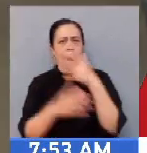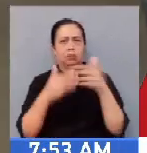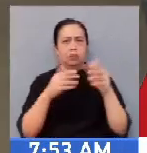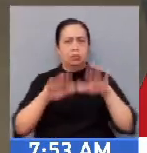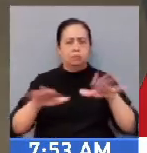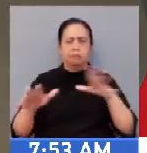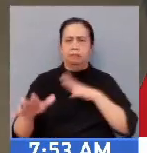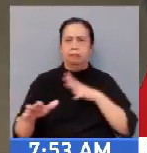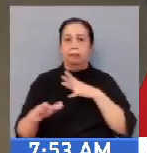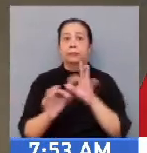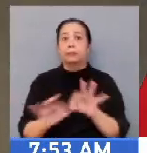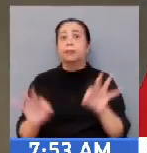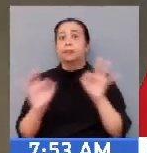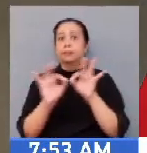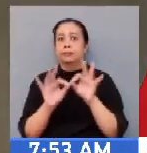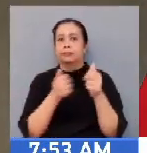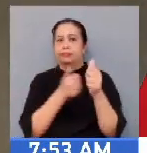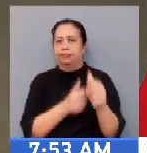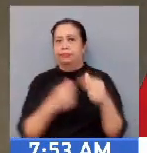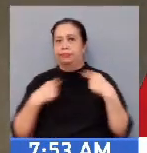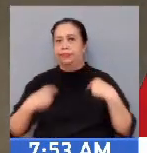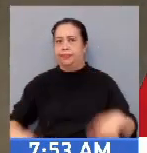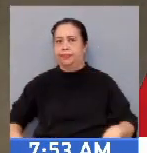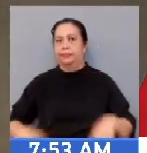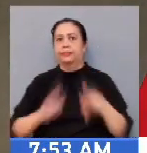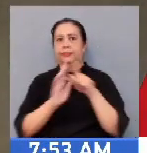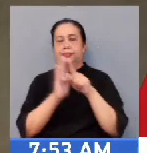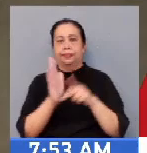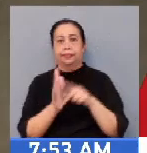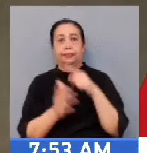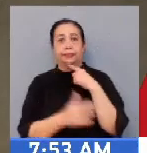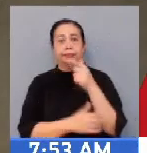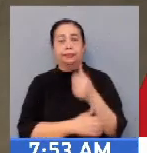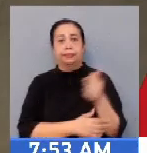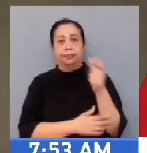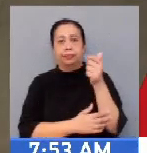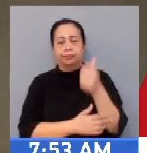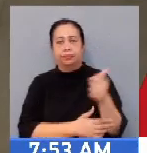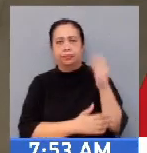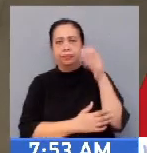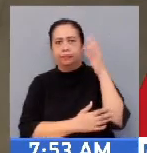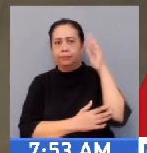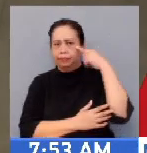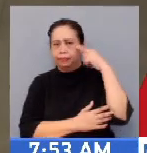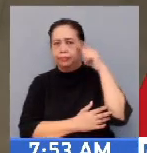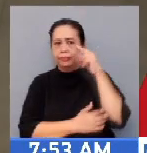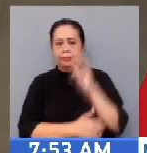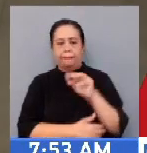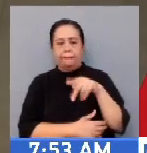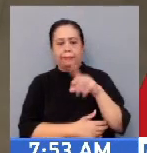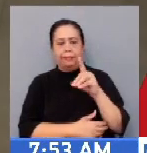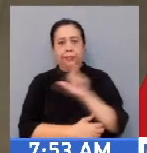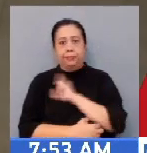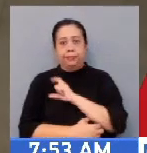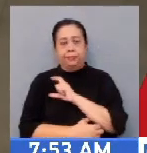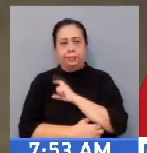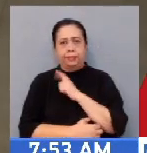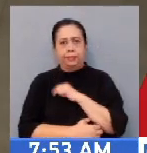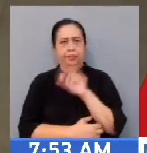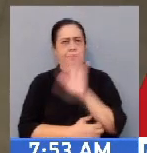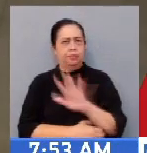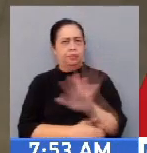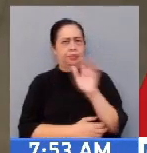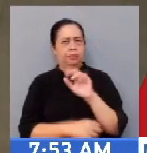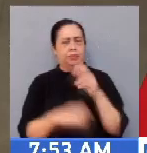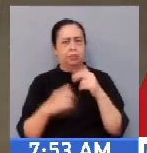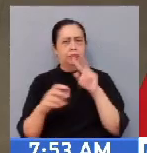daw susunod sa health protocol. Ayon kay Police Major Philippines, ang MPDPIO, dahil sa 200 na tatalga rito para